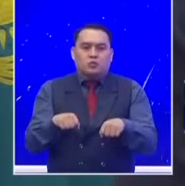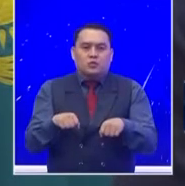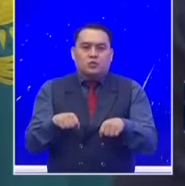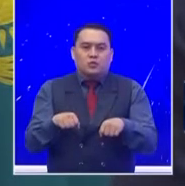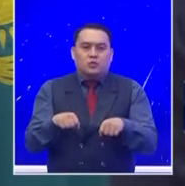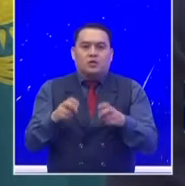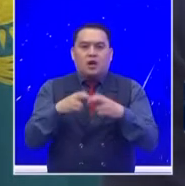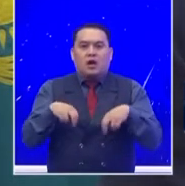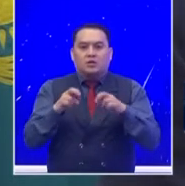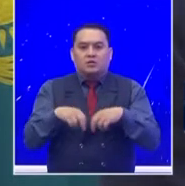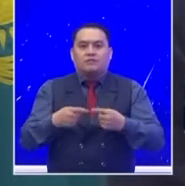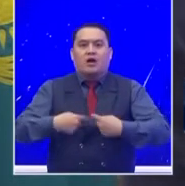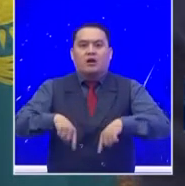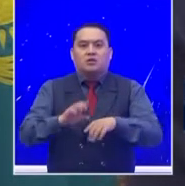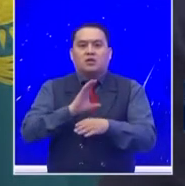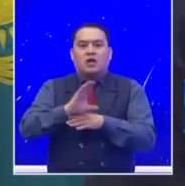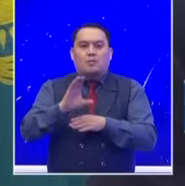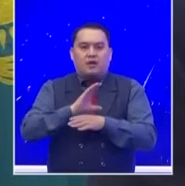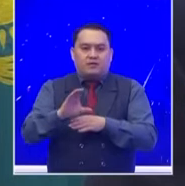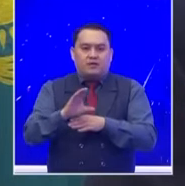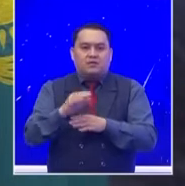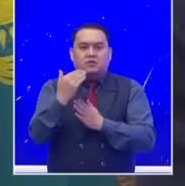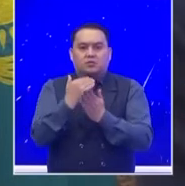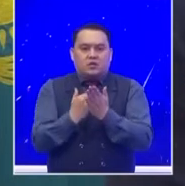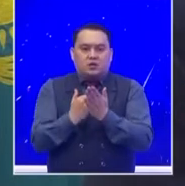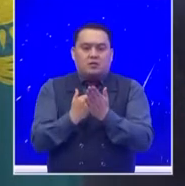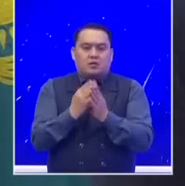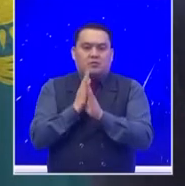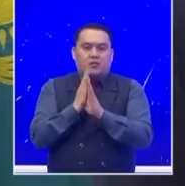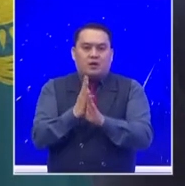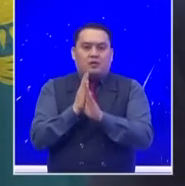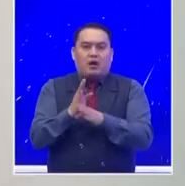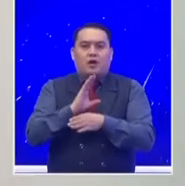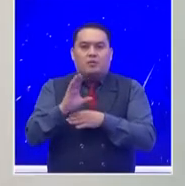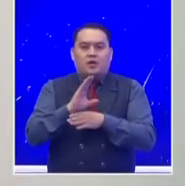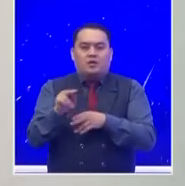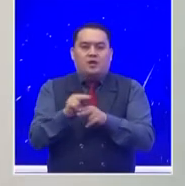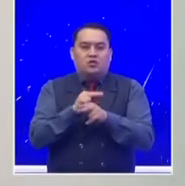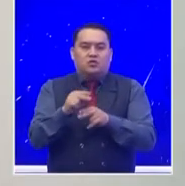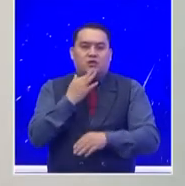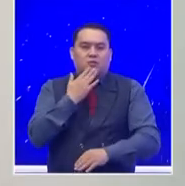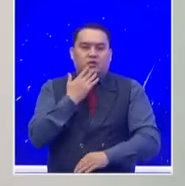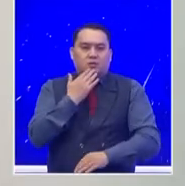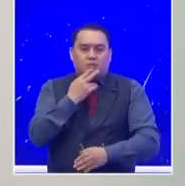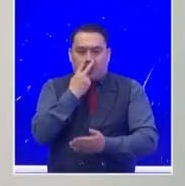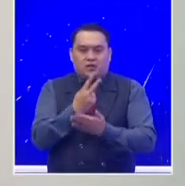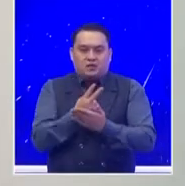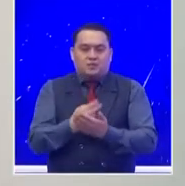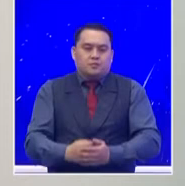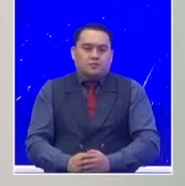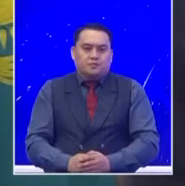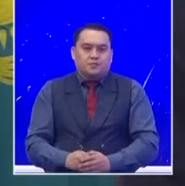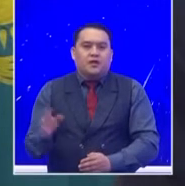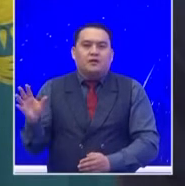дальше будет рассматривать отдел и направлять, ставить в список и по порталу отправлять на лечение за рубеж. По показаниям, конечно, да.